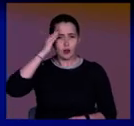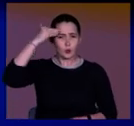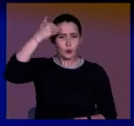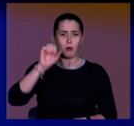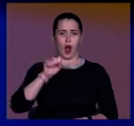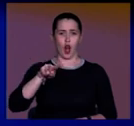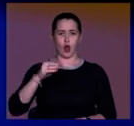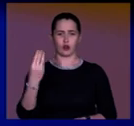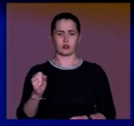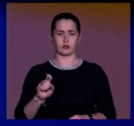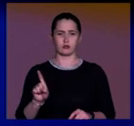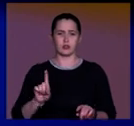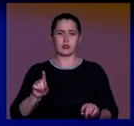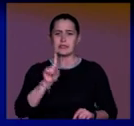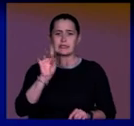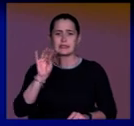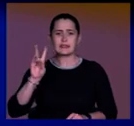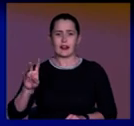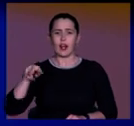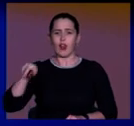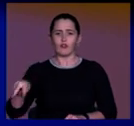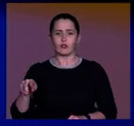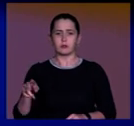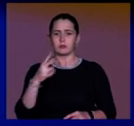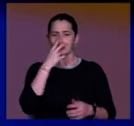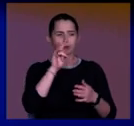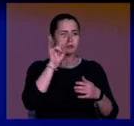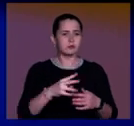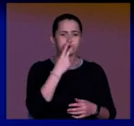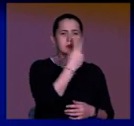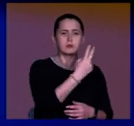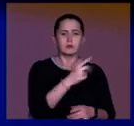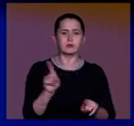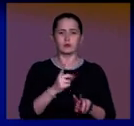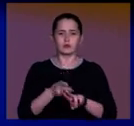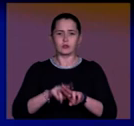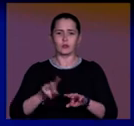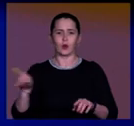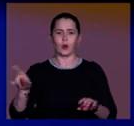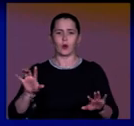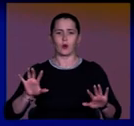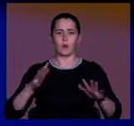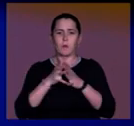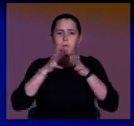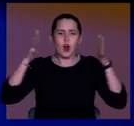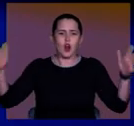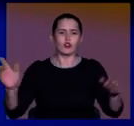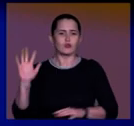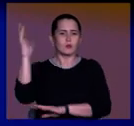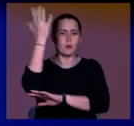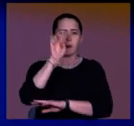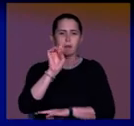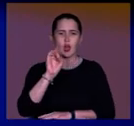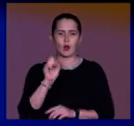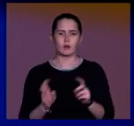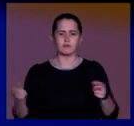ума зинаида львовна заглянул в другую окно володя ваш алёшка залез на большую березу